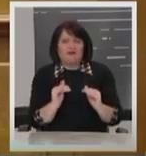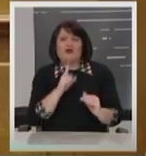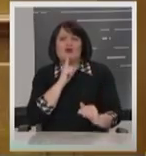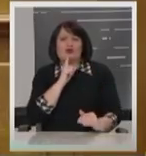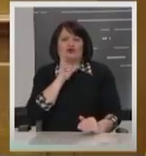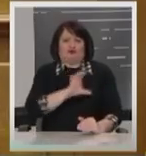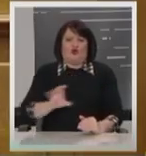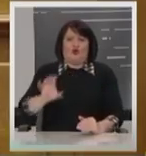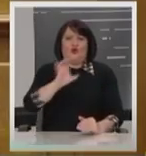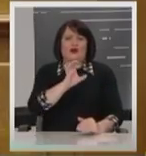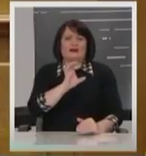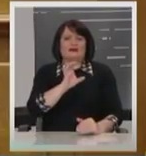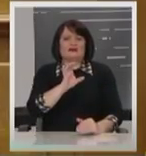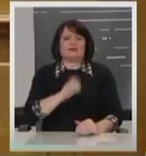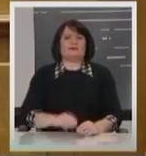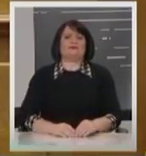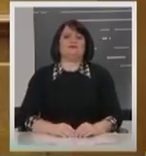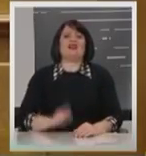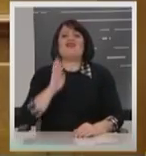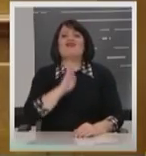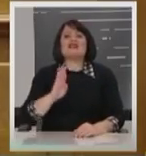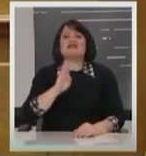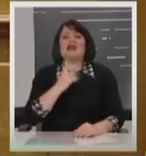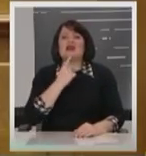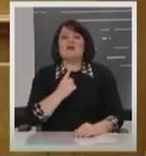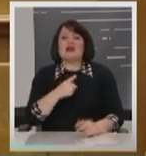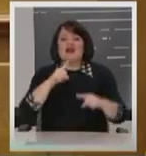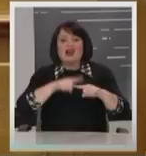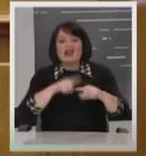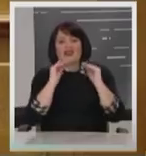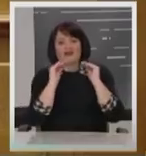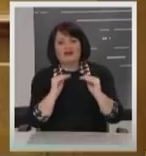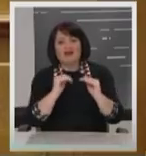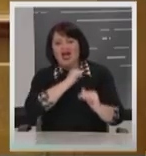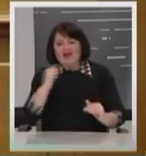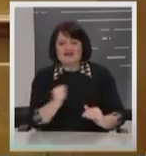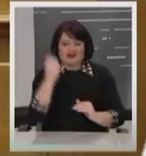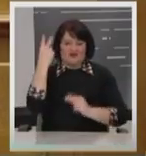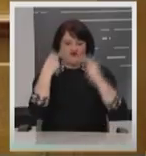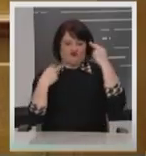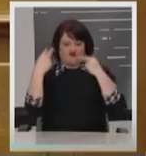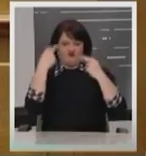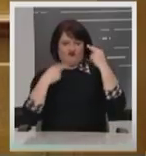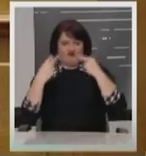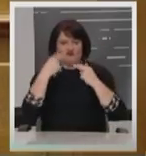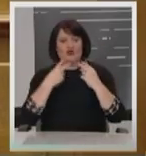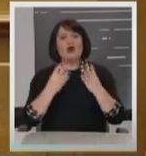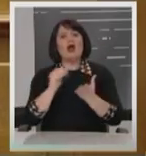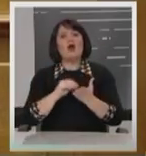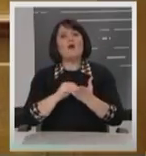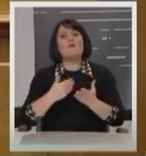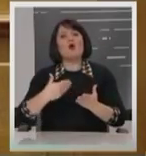υπόλοιπων χωρών. Βίζερ, η Ελλάδα θα παραμείνει σε αυστηρή εποπτεία για πολλά χρόνια